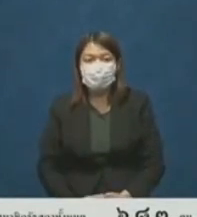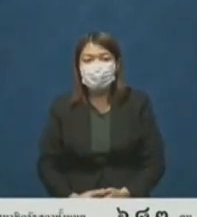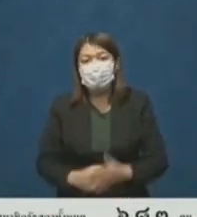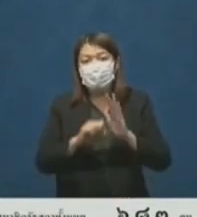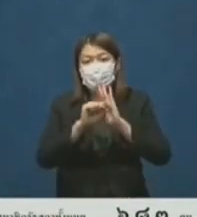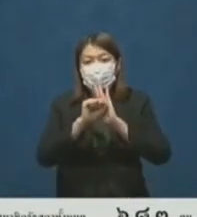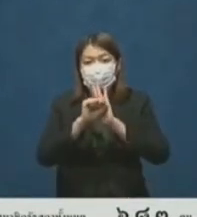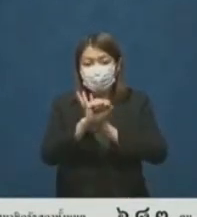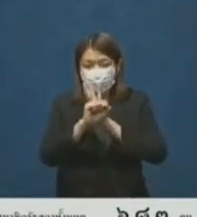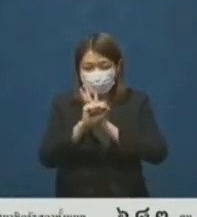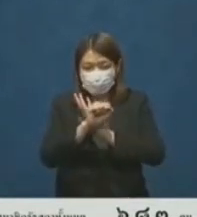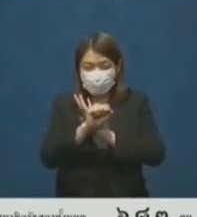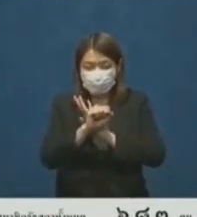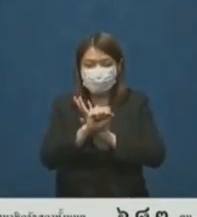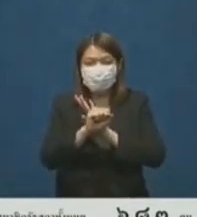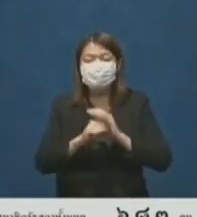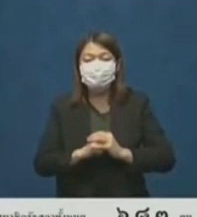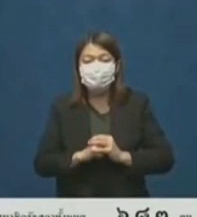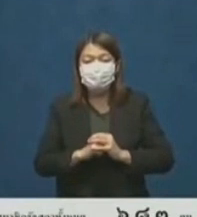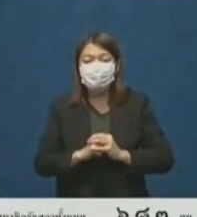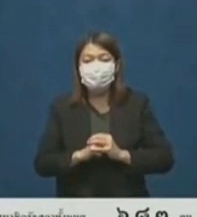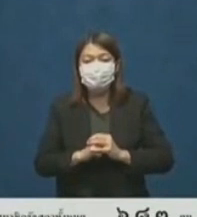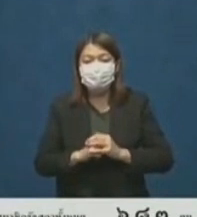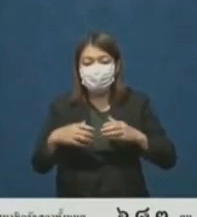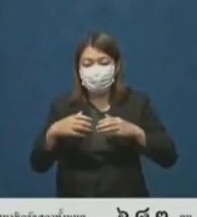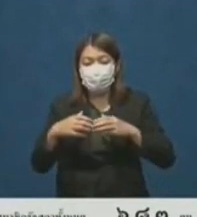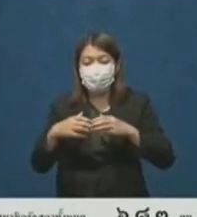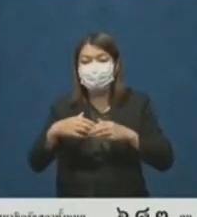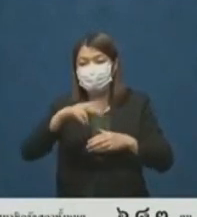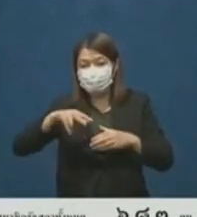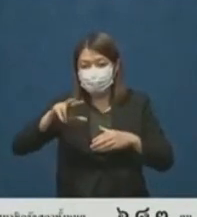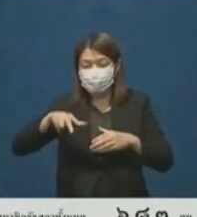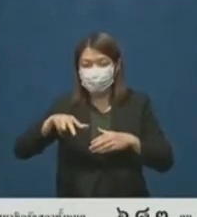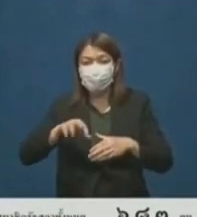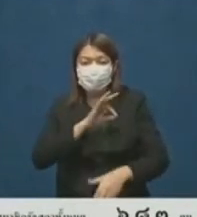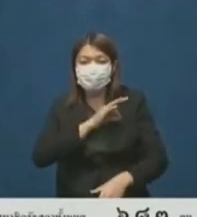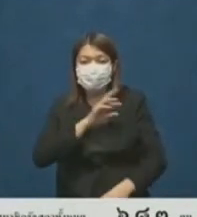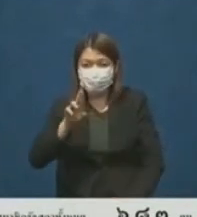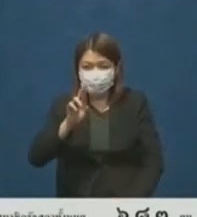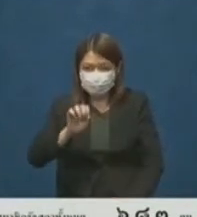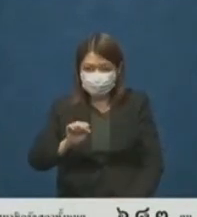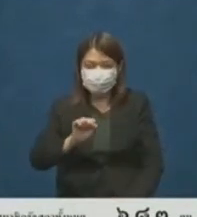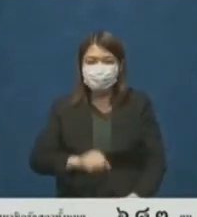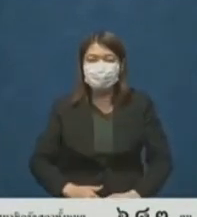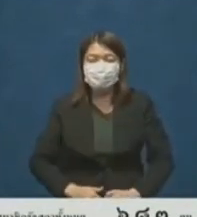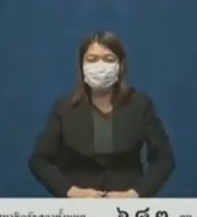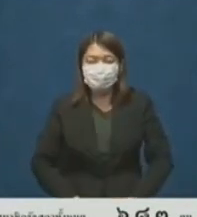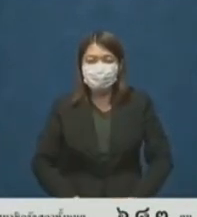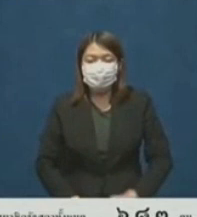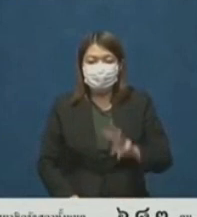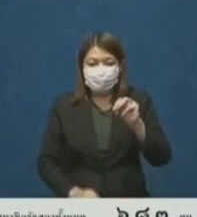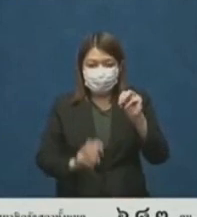าผู้แทนราษฎรจังหวัดสกลนครเขต2พรรคเพื่อไทยในฐานะสมาชิกรัฐสภ